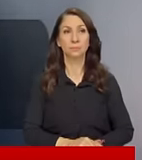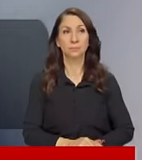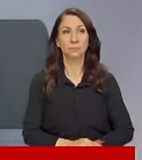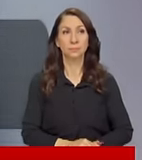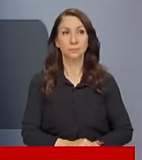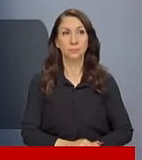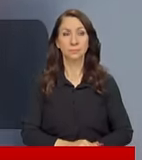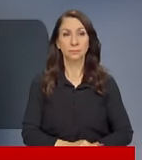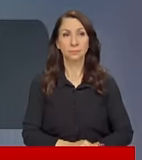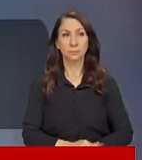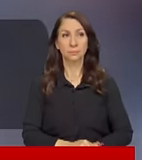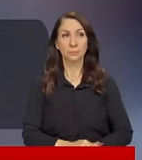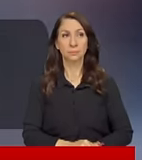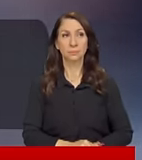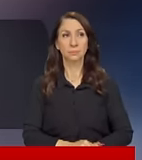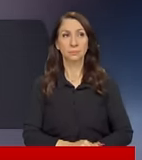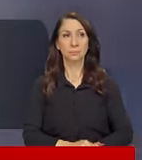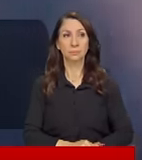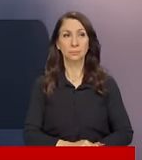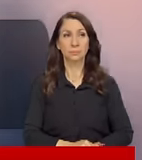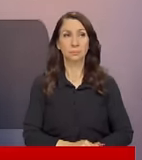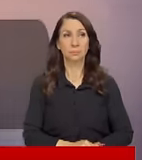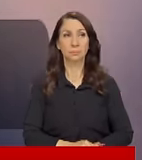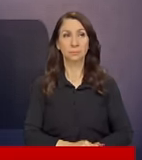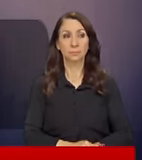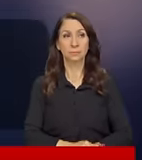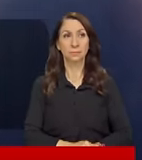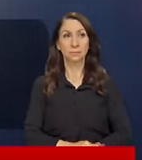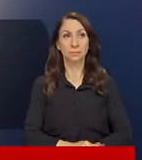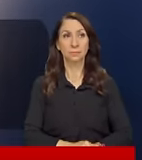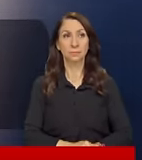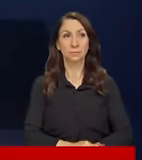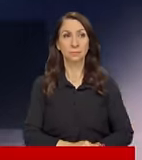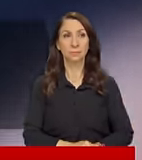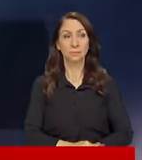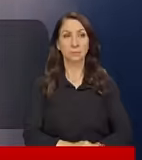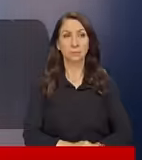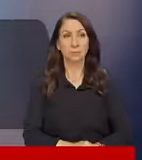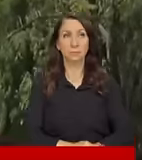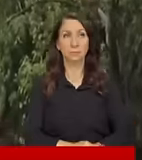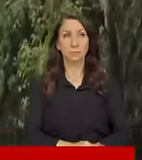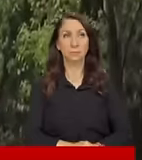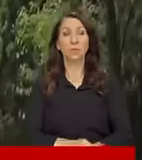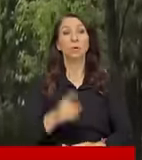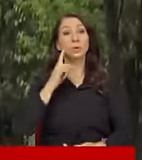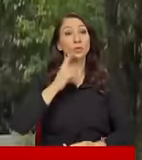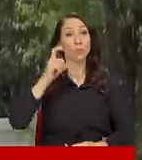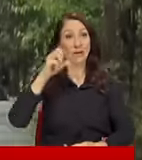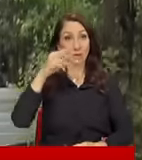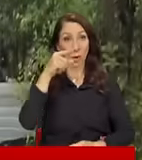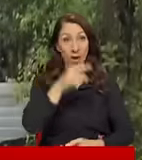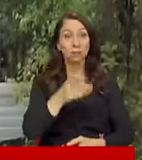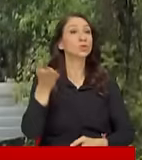ilgileneceğiz ama bakalım inşallah. Beraber şey yapacaksınız. Çok iyi biliyorum işi. Köyü sence köyün güzel kişiliğine geçirmiş. Cumhurbaşkanı